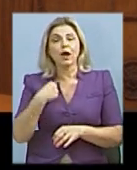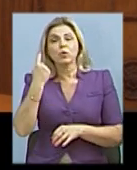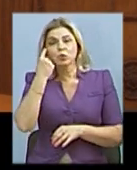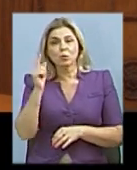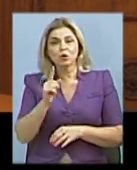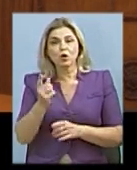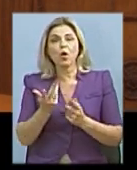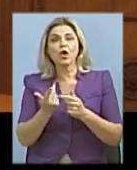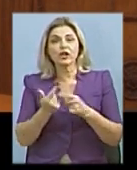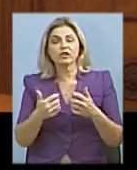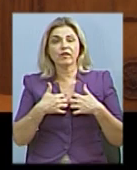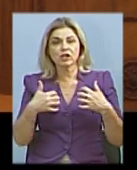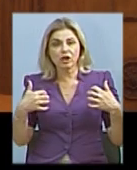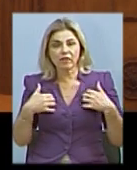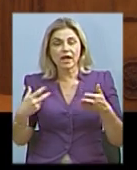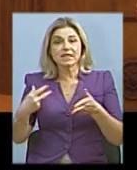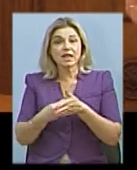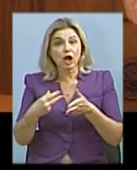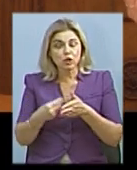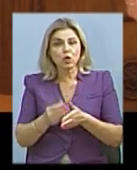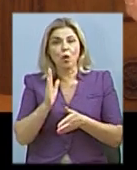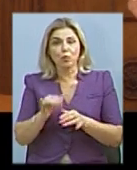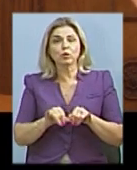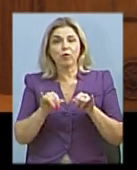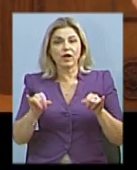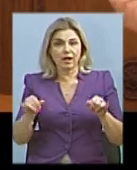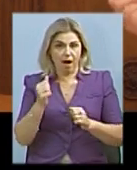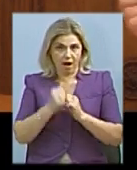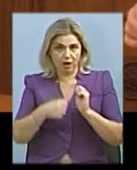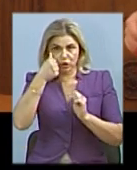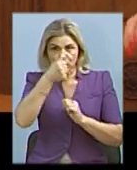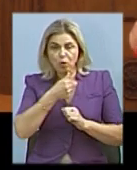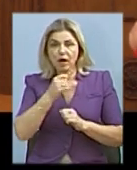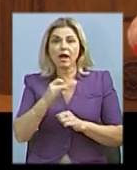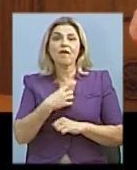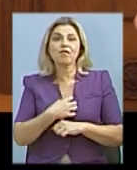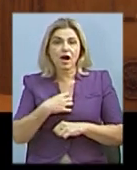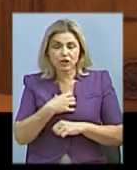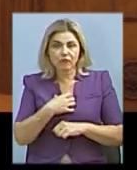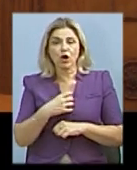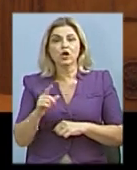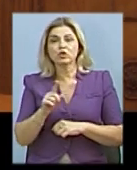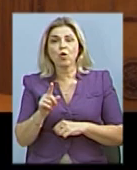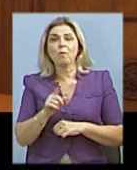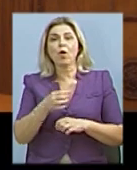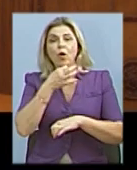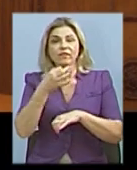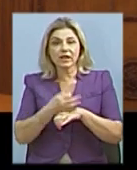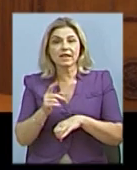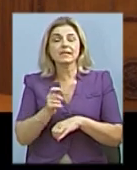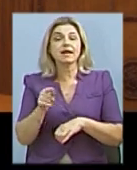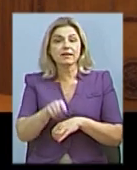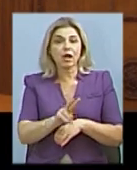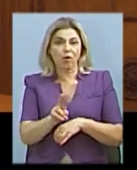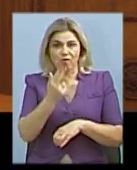тварин стерилізованих буде збільшуватися з кожним роком. І, звичайно, дуже важливо, як сказала моя колега, важливо відповідати за тих, кого